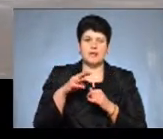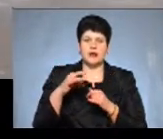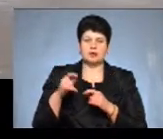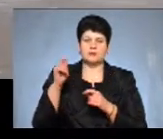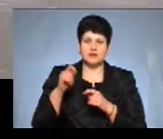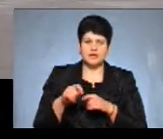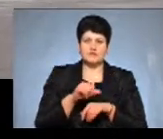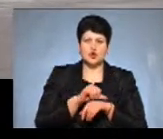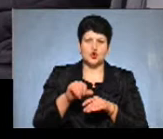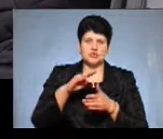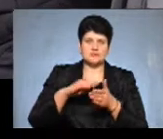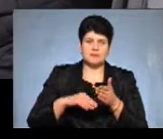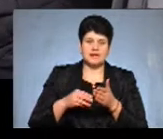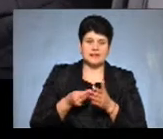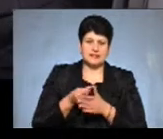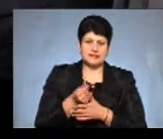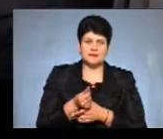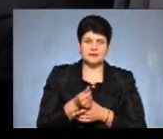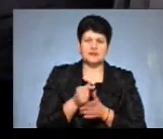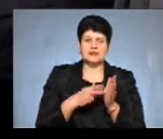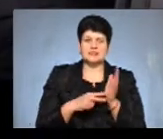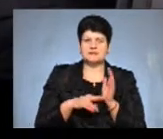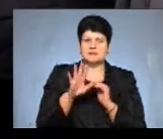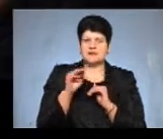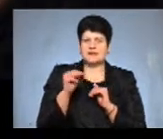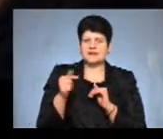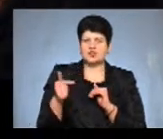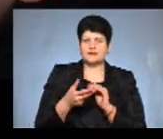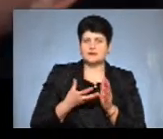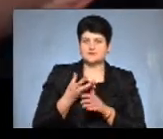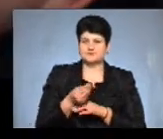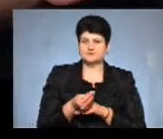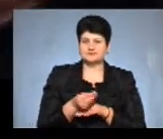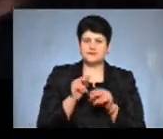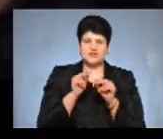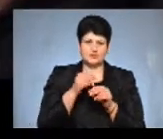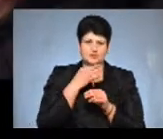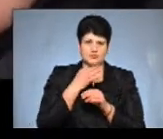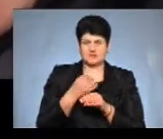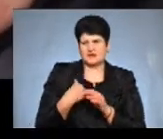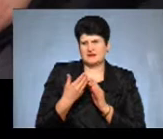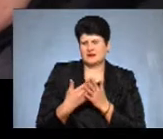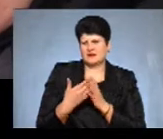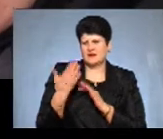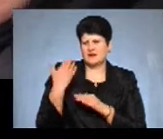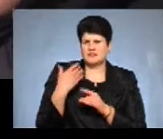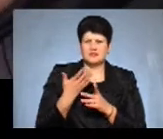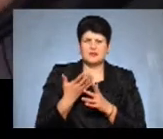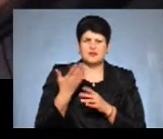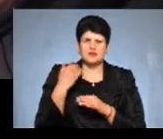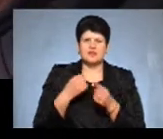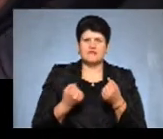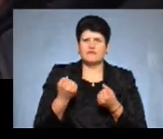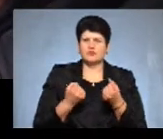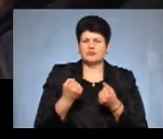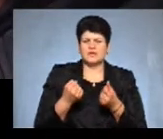розмитнити автівку. Розмитнення 75 тисяч гривень обійшлося. Чесно скажу, мені здається, попередній автомобіль чуть дешевше